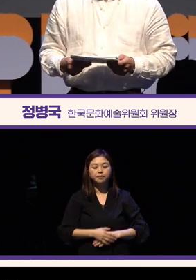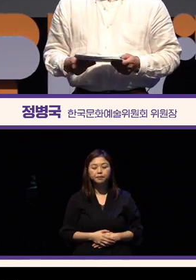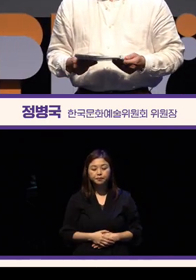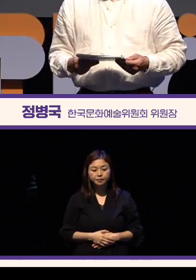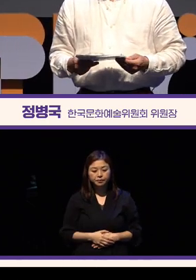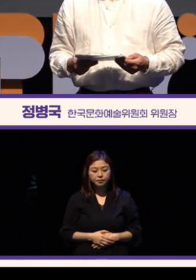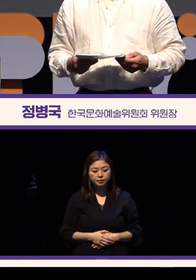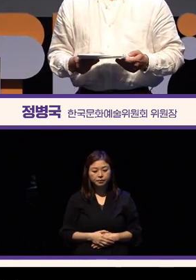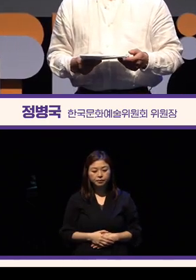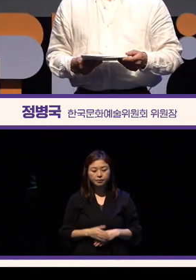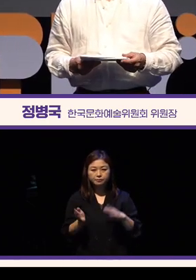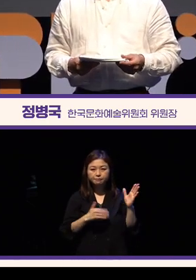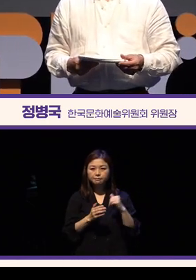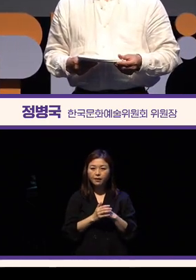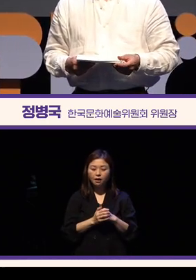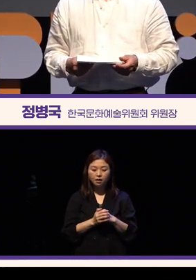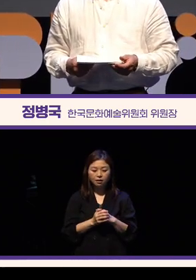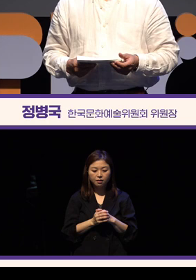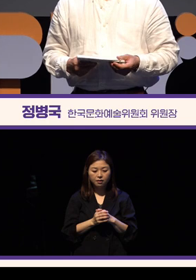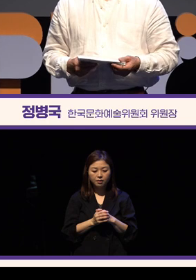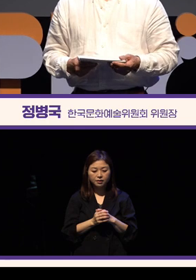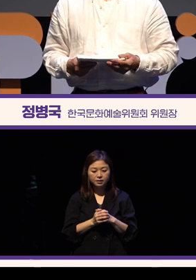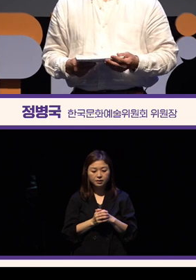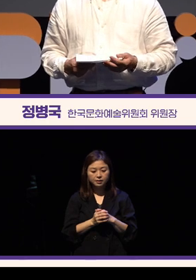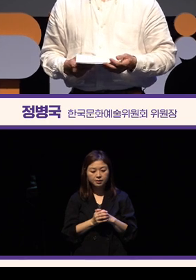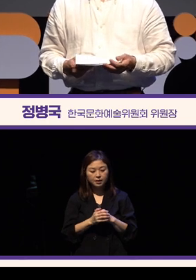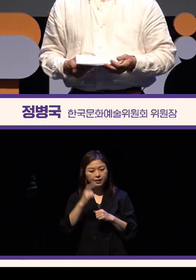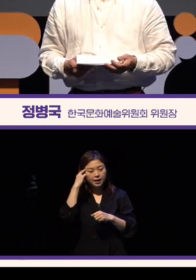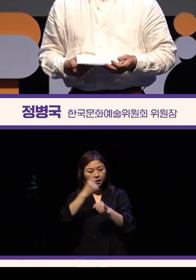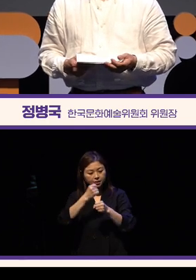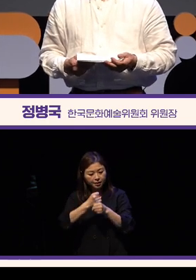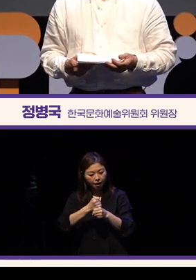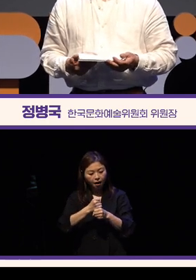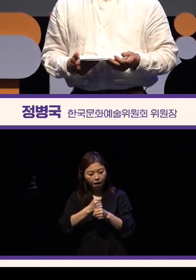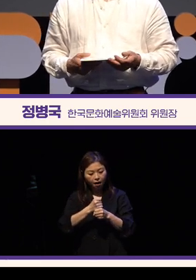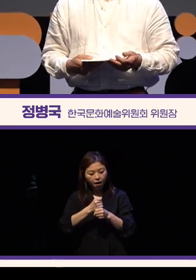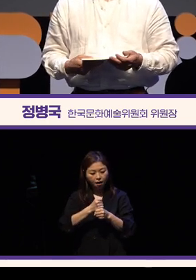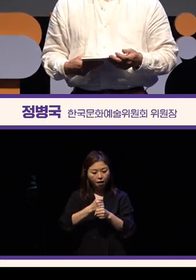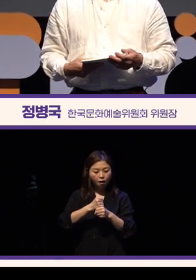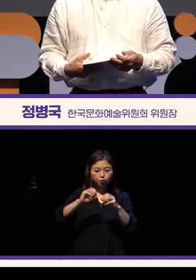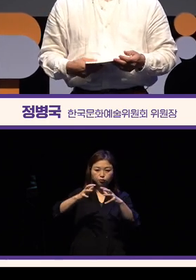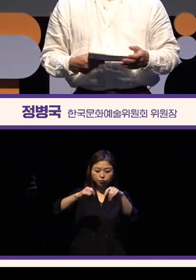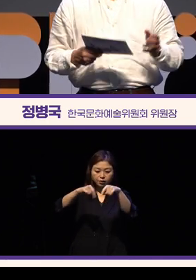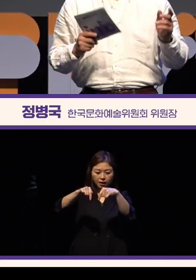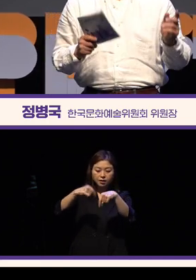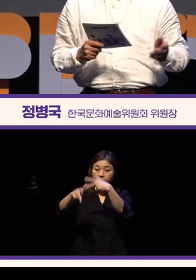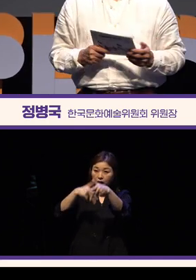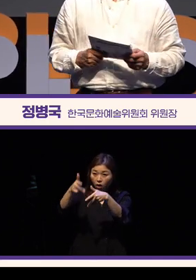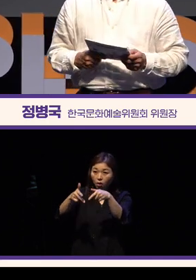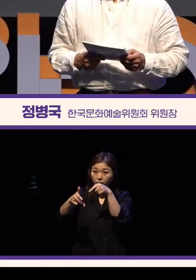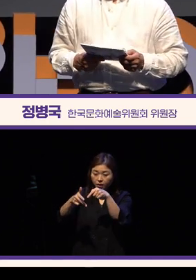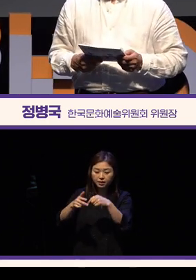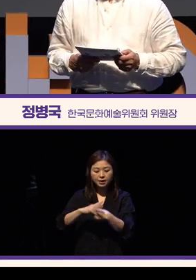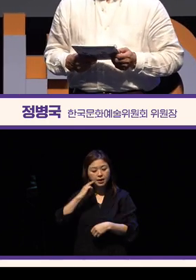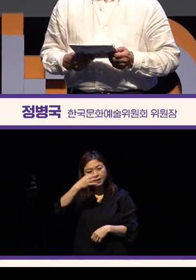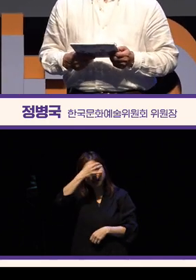가장 정점에 있는 창작 주체 사업에서는 예술 현장에 있는 핵심